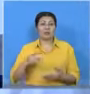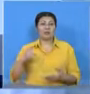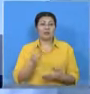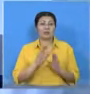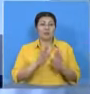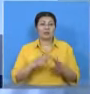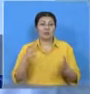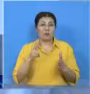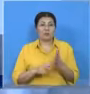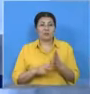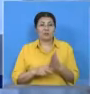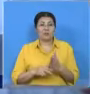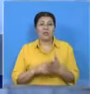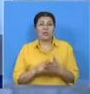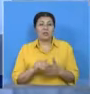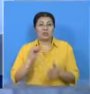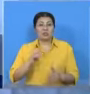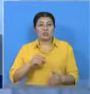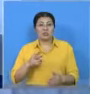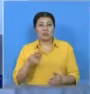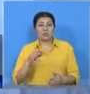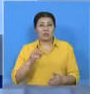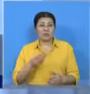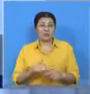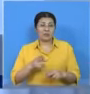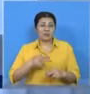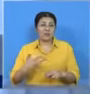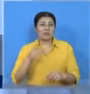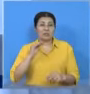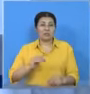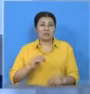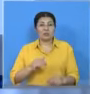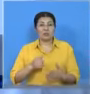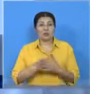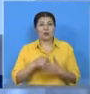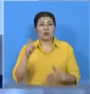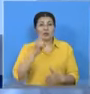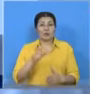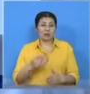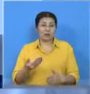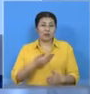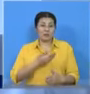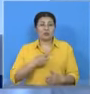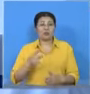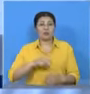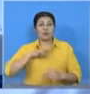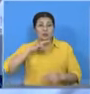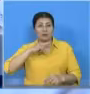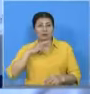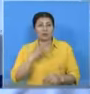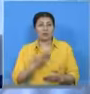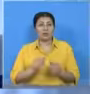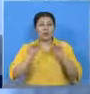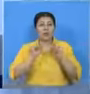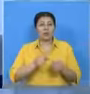тенге уходит, чтобы съездить в областной центр, 3 тысячи до Хромтау. Это бьет по карману, хотим, чтобы вы обратили на это внимание,